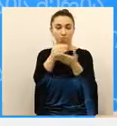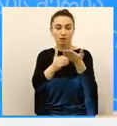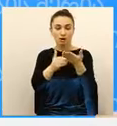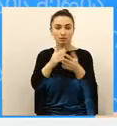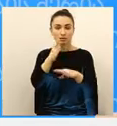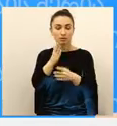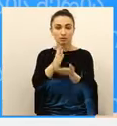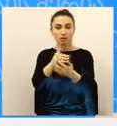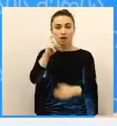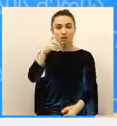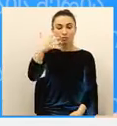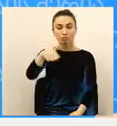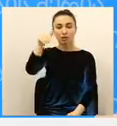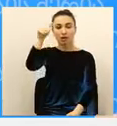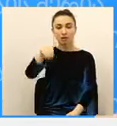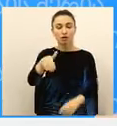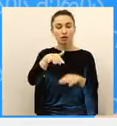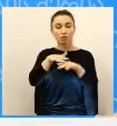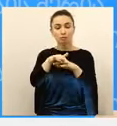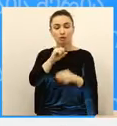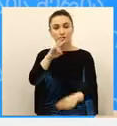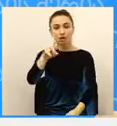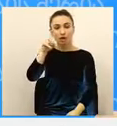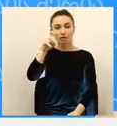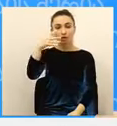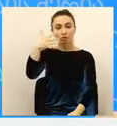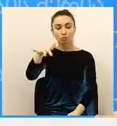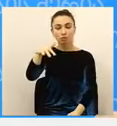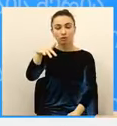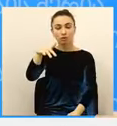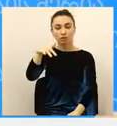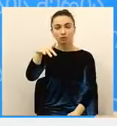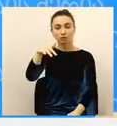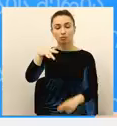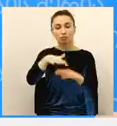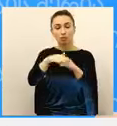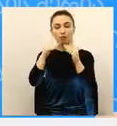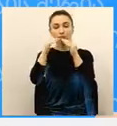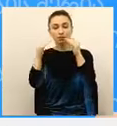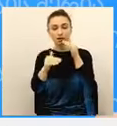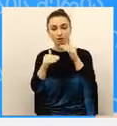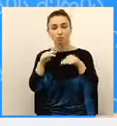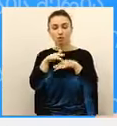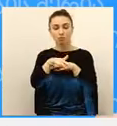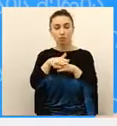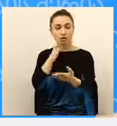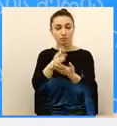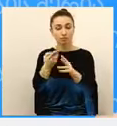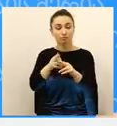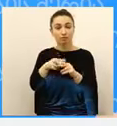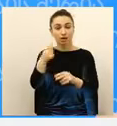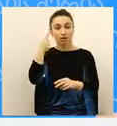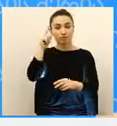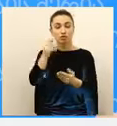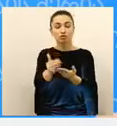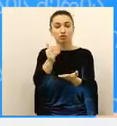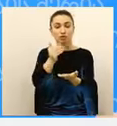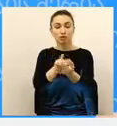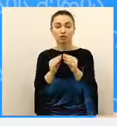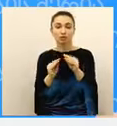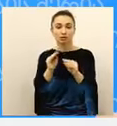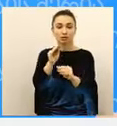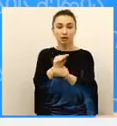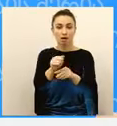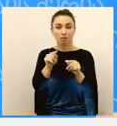ბაზაში 150.000 კულა ან 150.000-ზე ნაკლები კულა აქვთ. Ამ ინიციატივის შედეგად